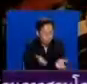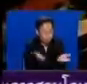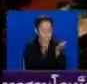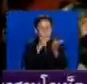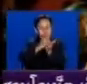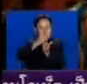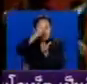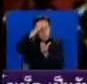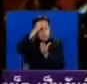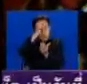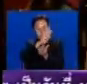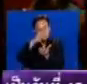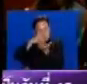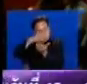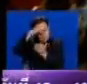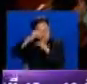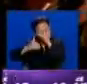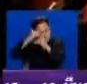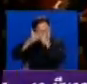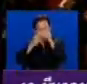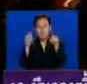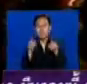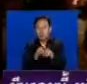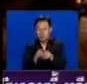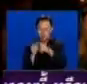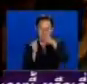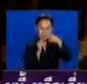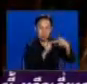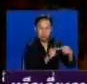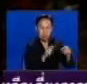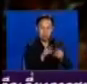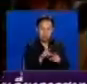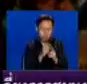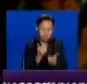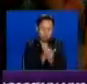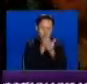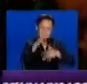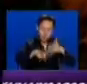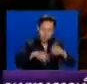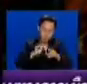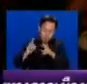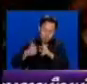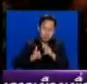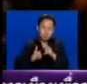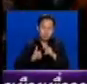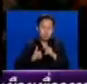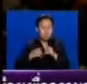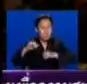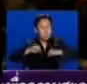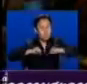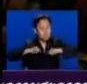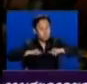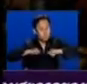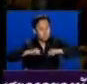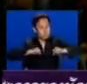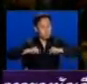ยผลักดันให้ระบบการศึกษาในประเทศไทยพัฒนาอย่างต่อเนื่องเพื่อให้ประชาชนที่โดยเฉพาะอย่างยิ่งเยาวชนที่